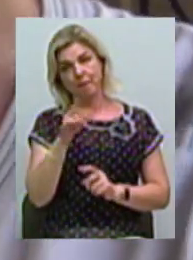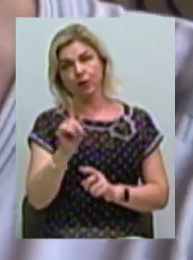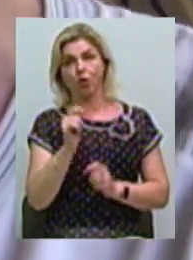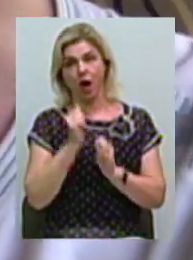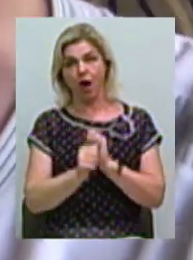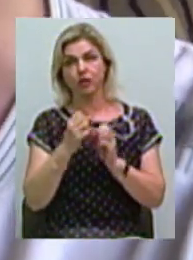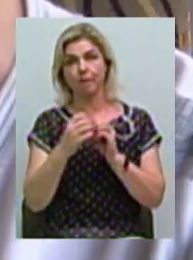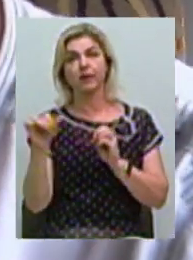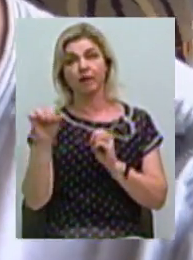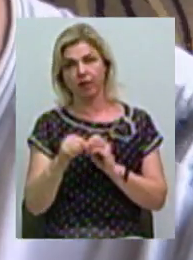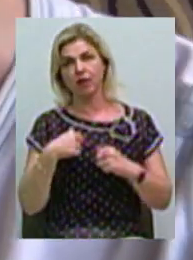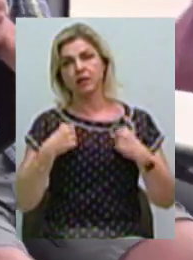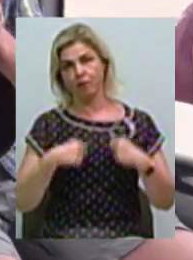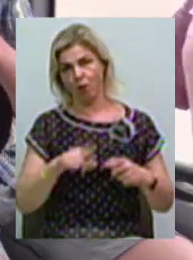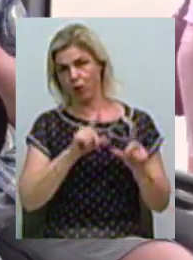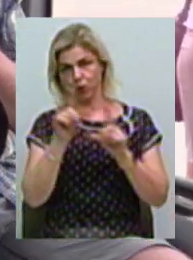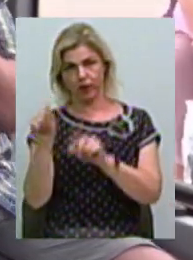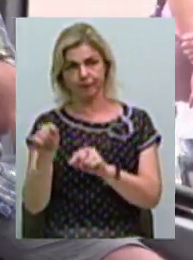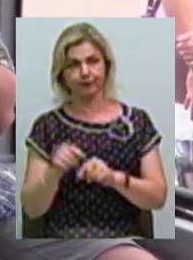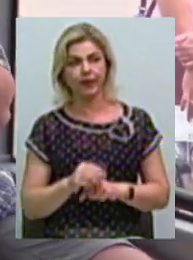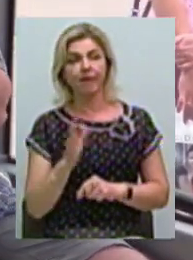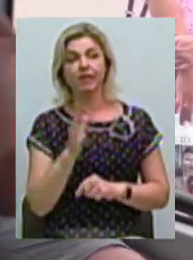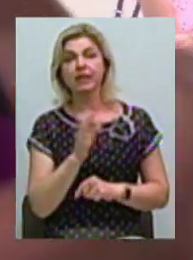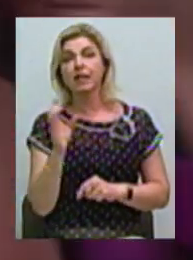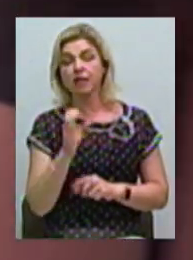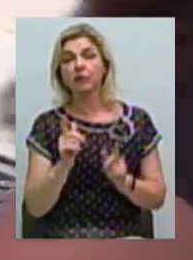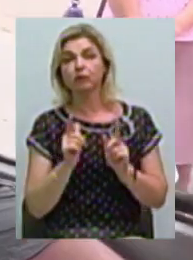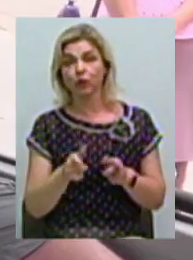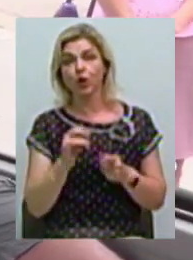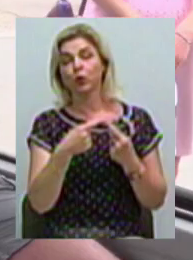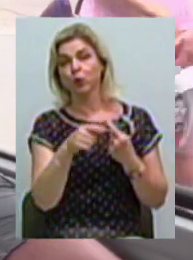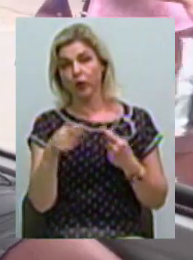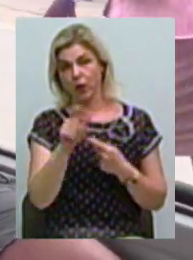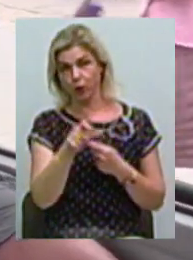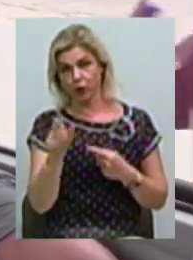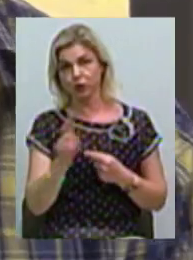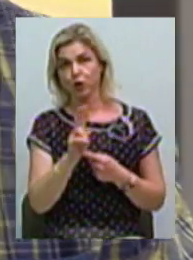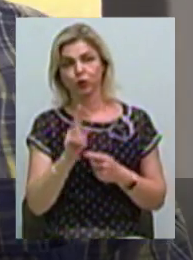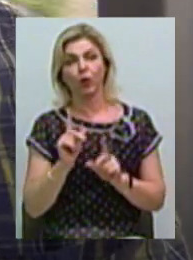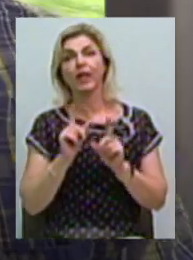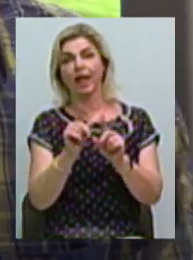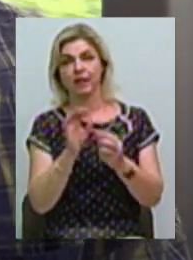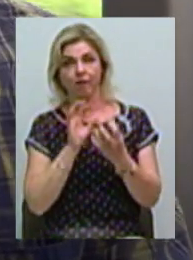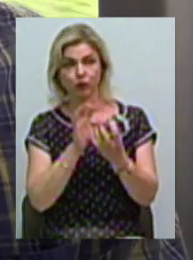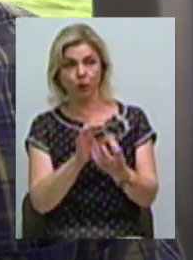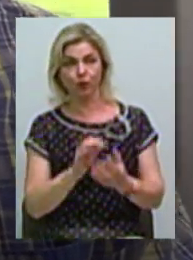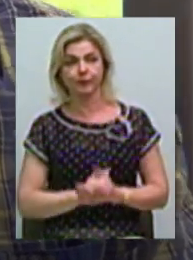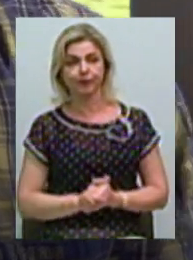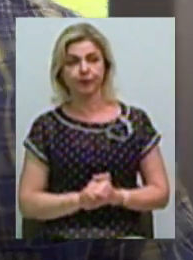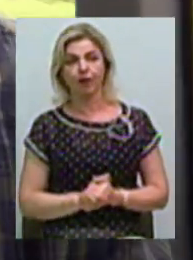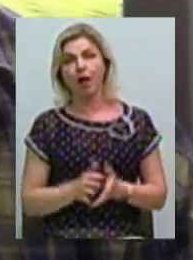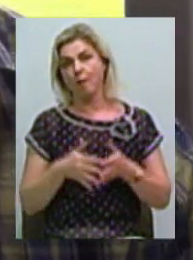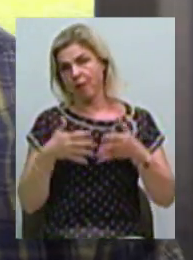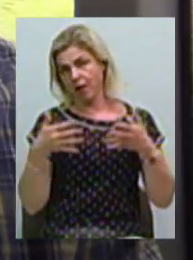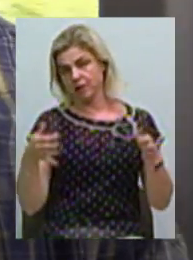я можу спокійно доїхати. З Віталієм Самойленком погоджується інший пасажир Євген Рязанцев. Звісно, більш просторний, новий.